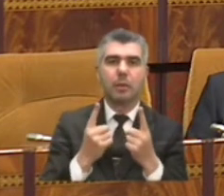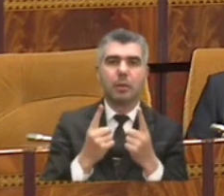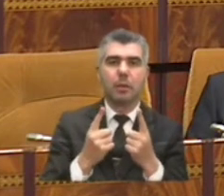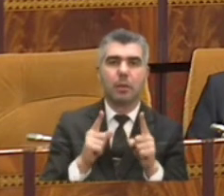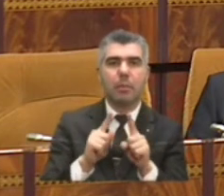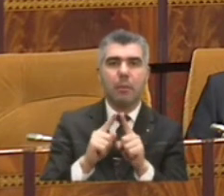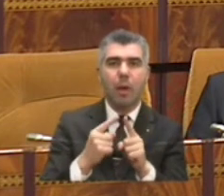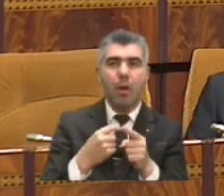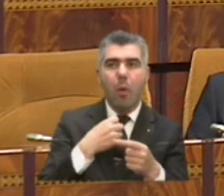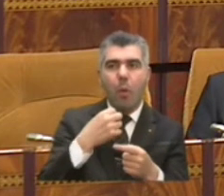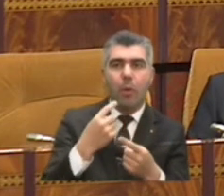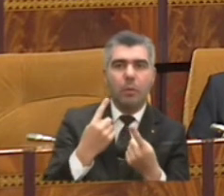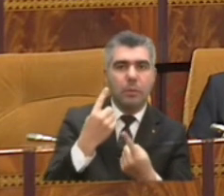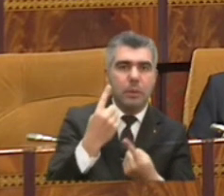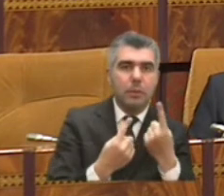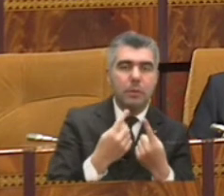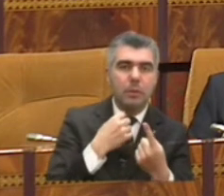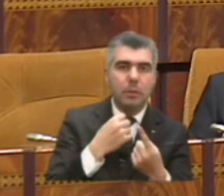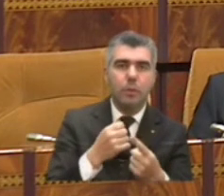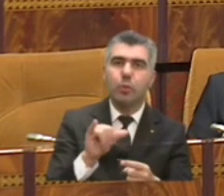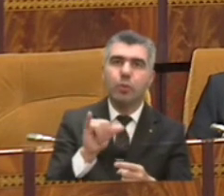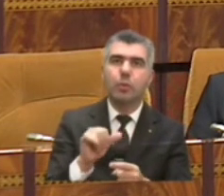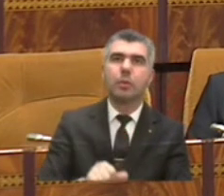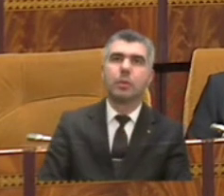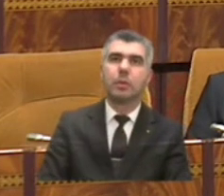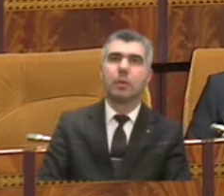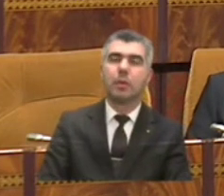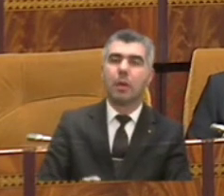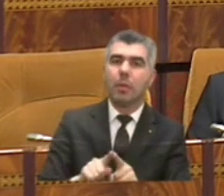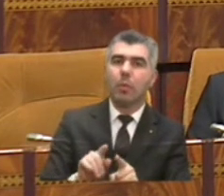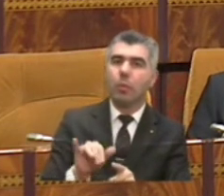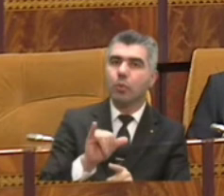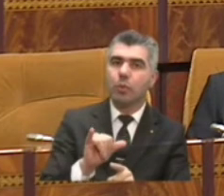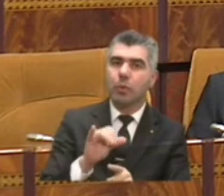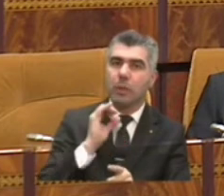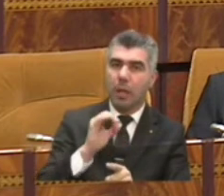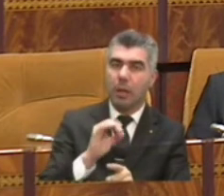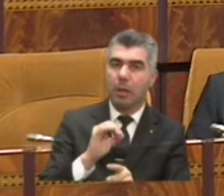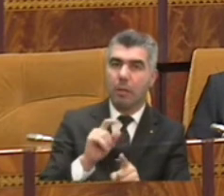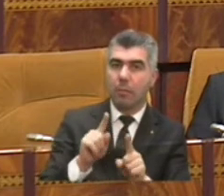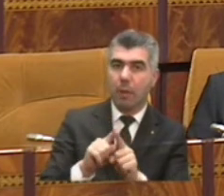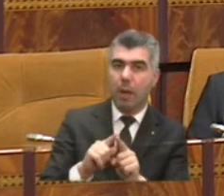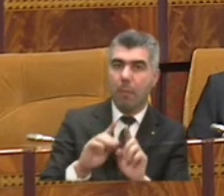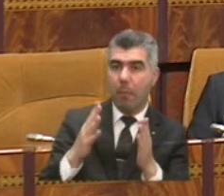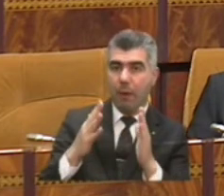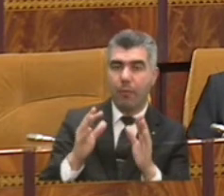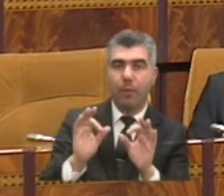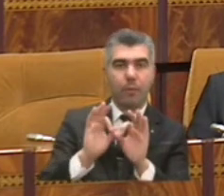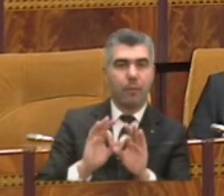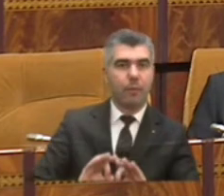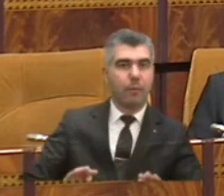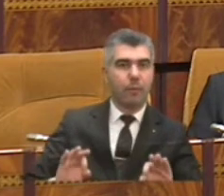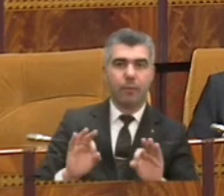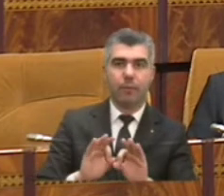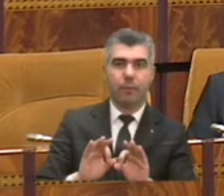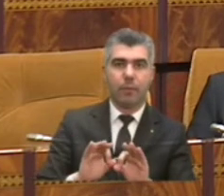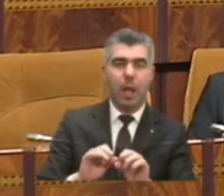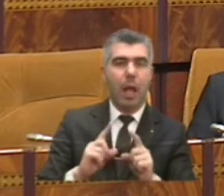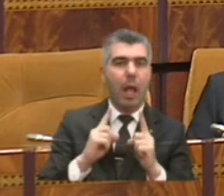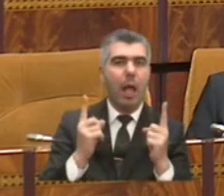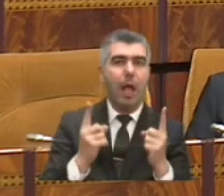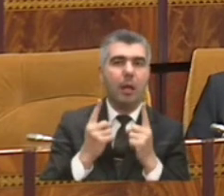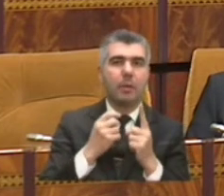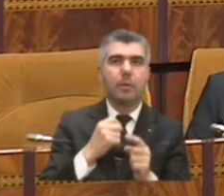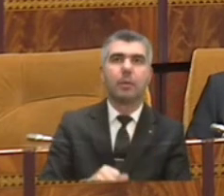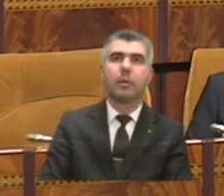يقول الاخر؟ المنافس اللي نفسك وفشل شنو بغيت يقول؟ عيشهد لك؟ طبيعي غادي يقول هذا الكلام. نحن